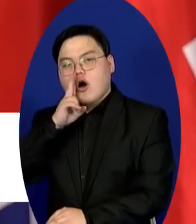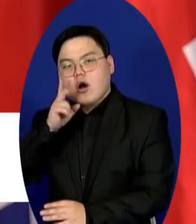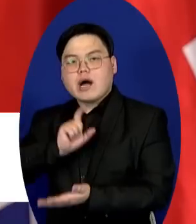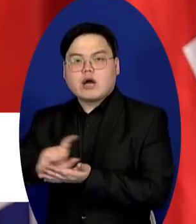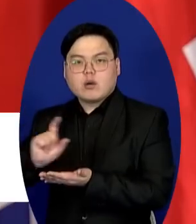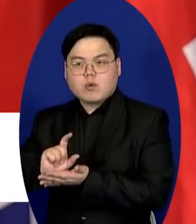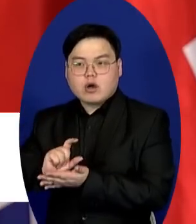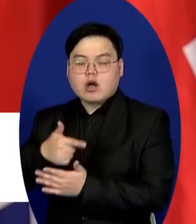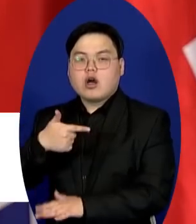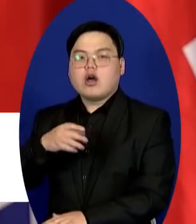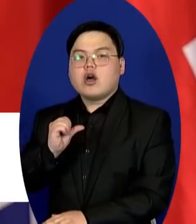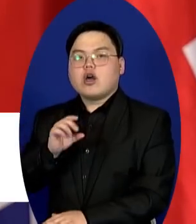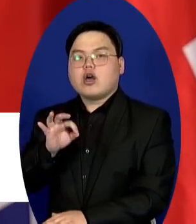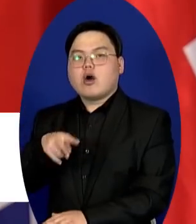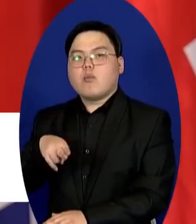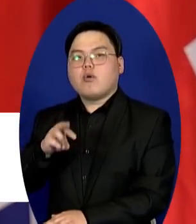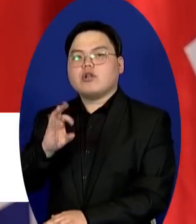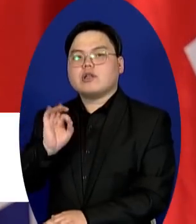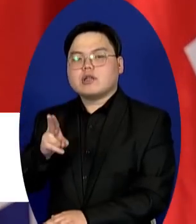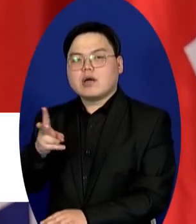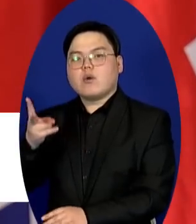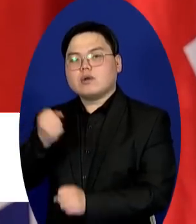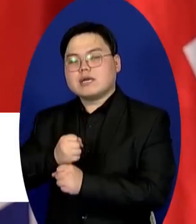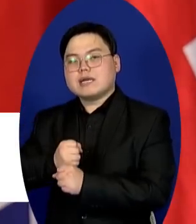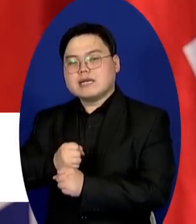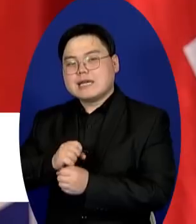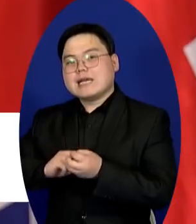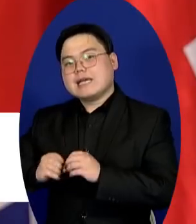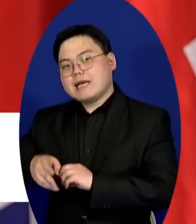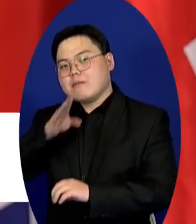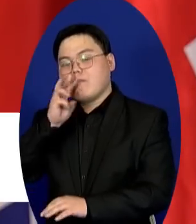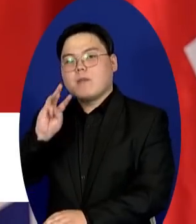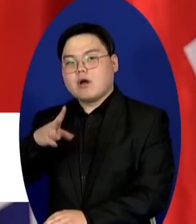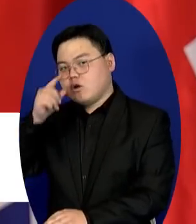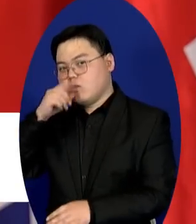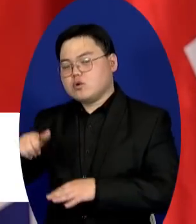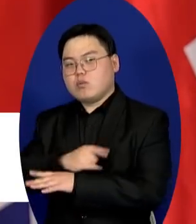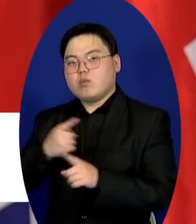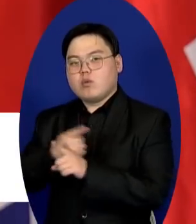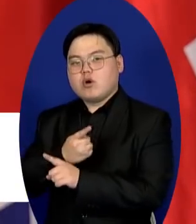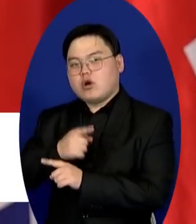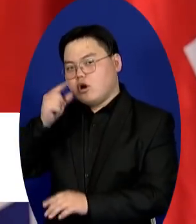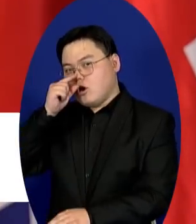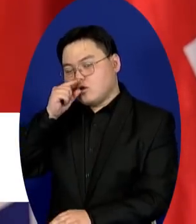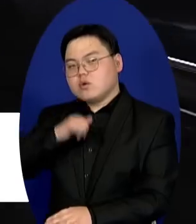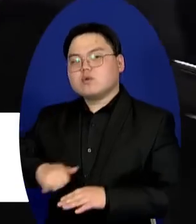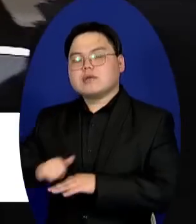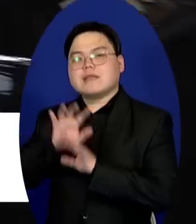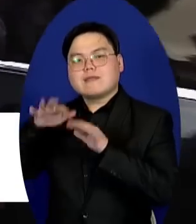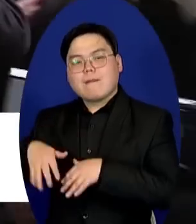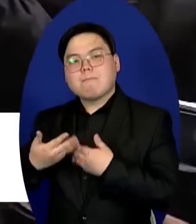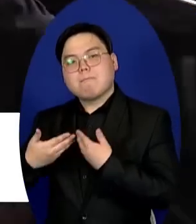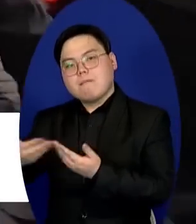экспортыг геополитикийн албадлагын хэрэгсэл болохыг санаархаж байгаад сайд нар Орос улбаны улсыг буруутгаж улмаар Оросын далайгаар нийлүүлдэг